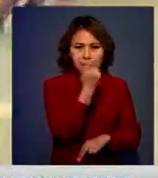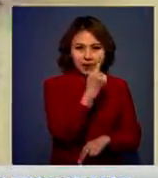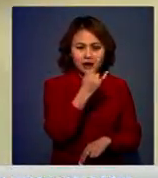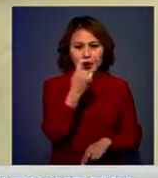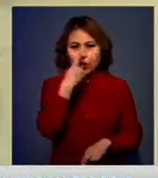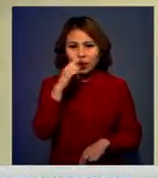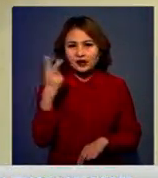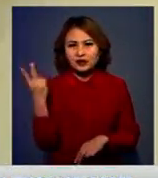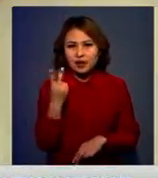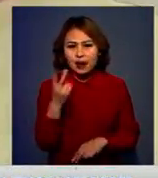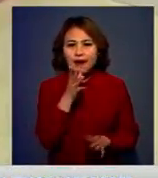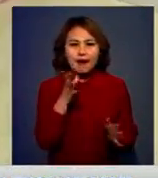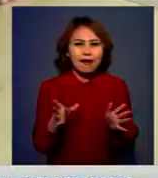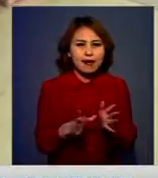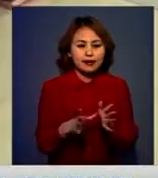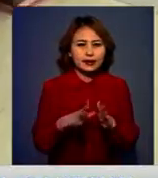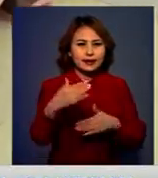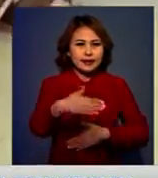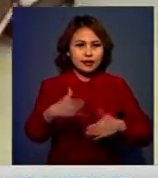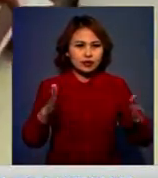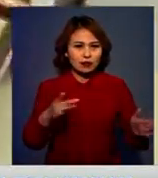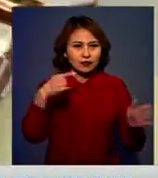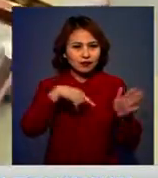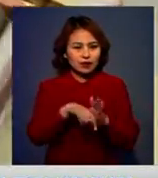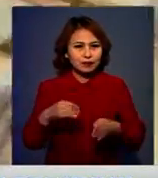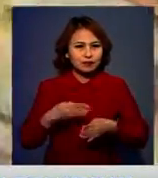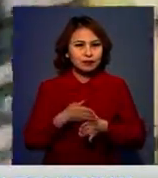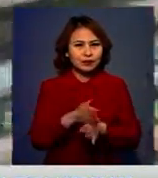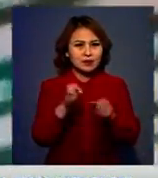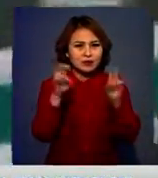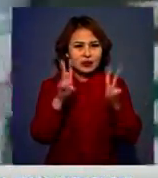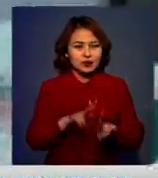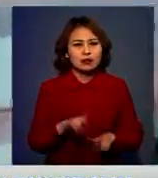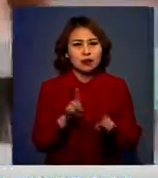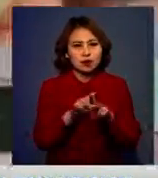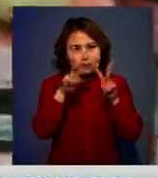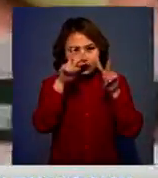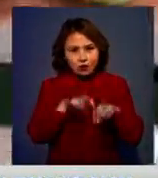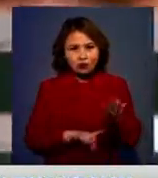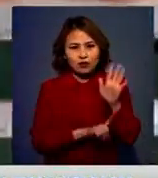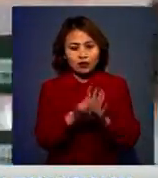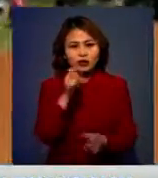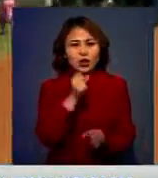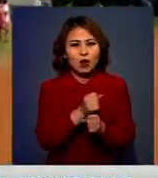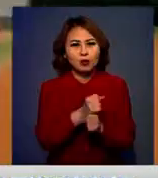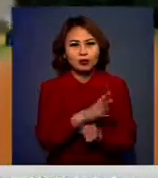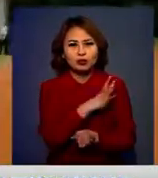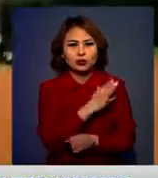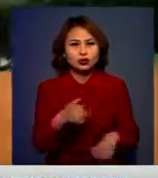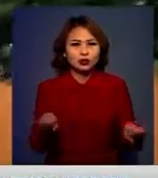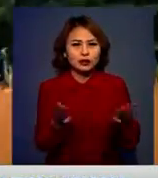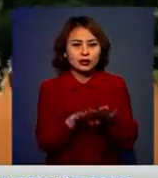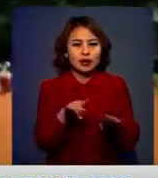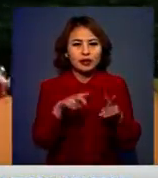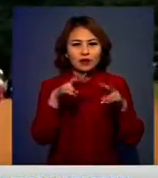және нөмір 2 атом электр станцияларында жер тербелісін жазуға арналған сейсмографтар іске қосылған. Бүгінде